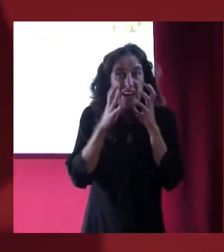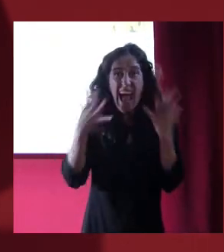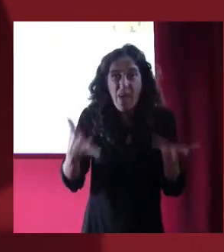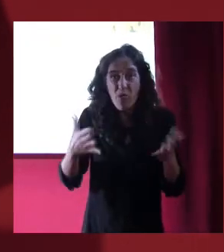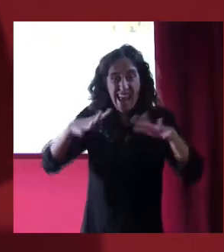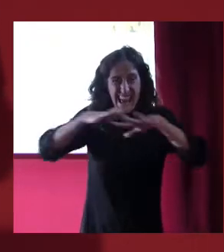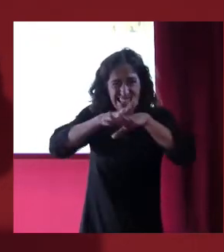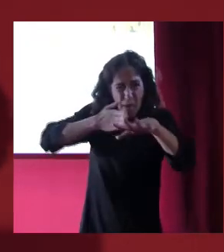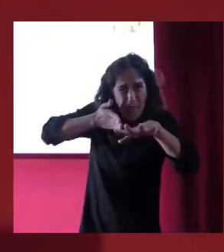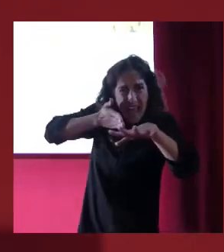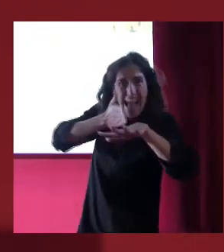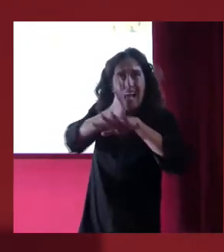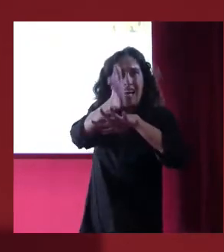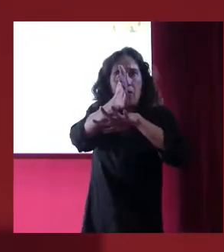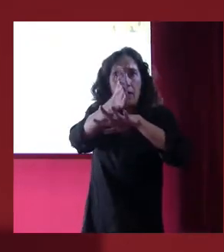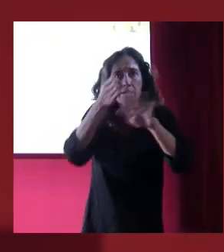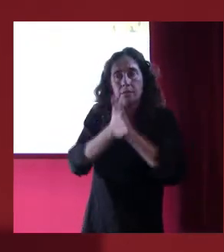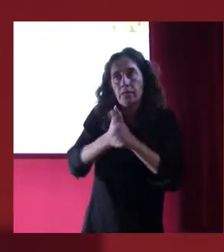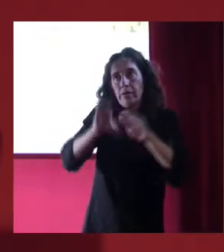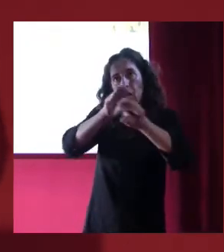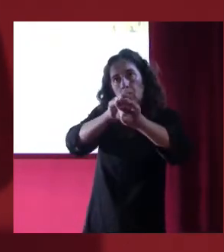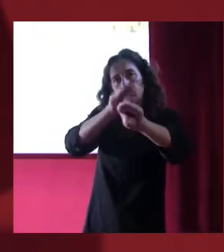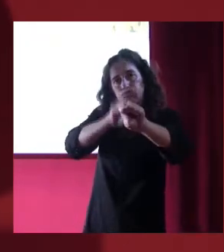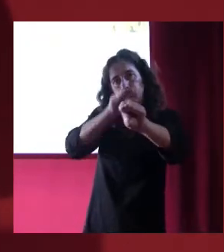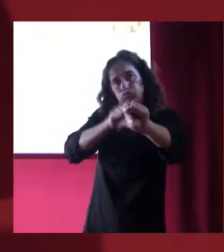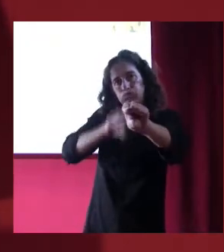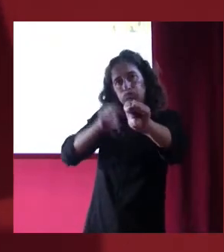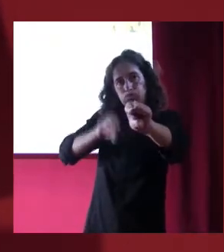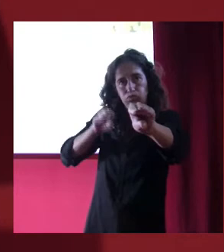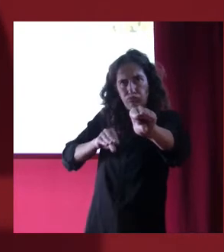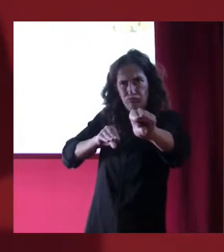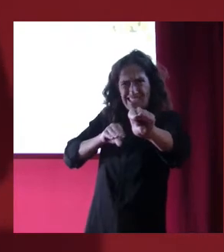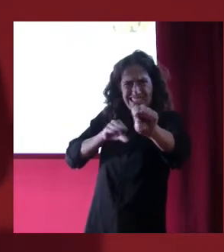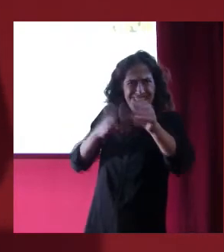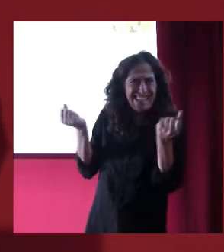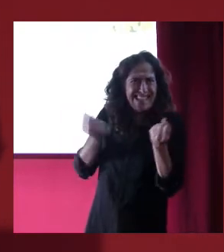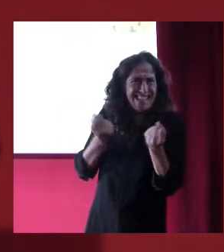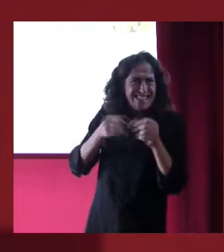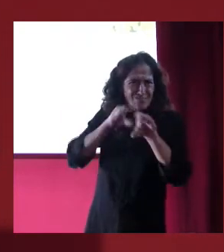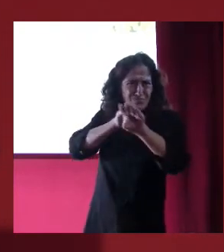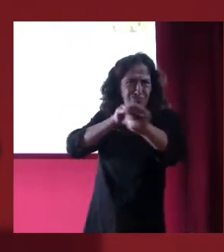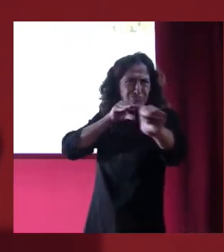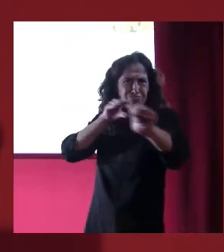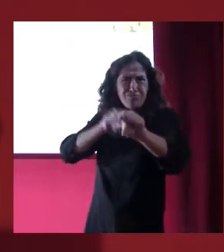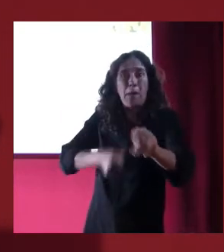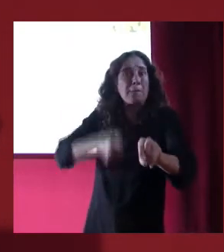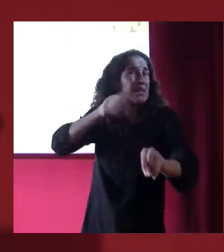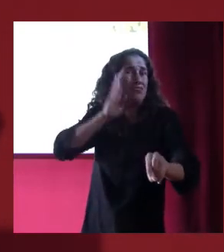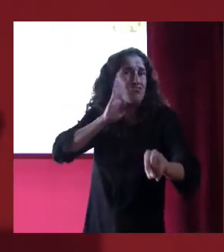l'Eixample suposa cotxes atrapats, congestió en els carrers i, per tant, més contaminació.